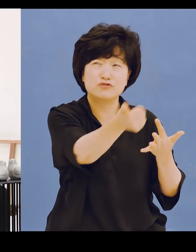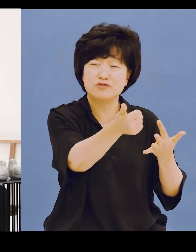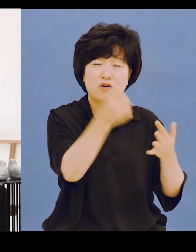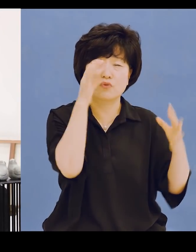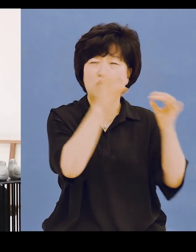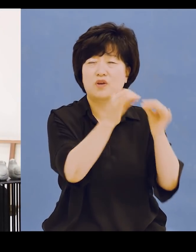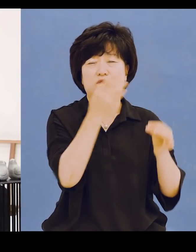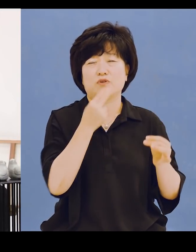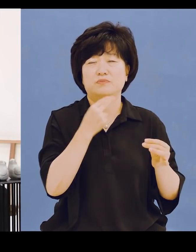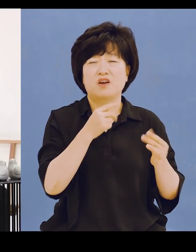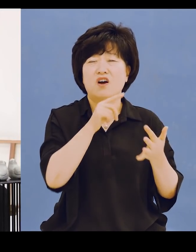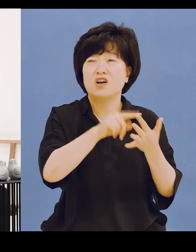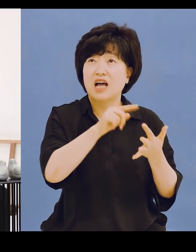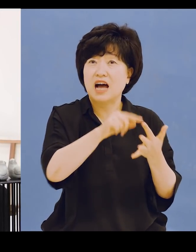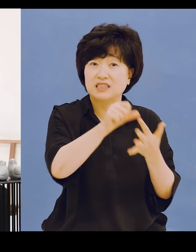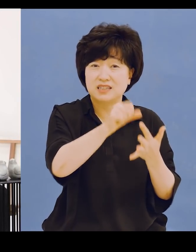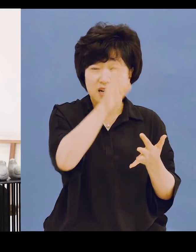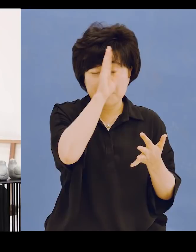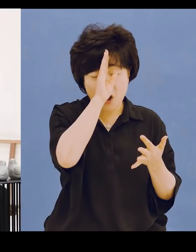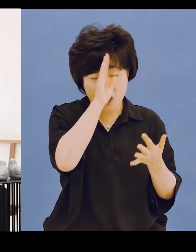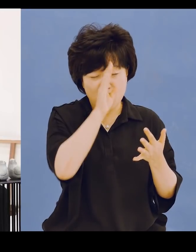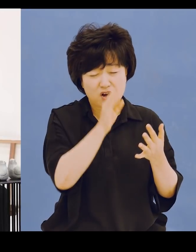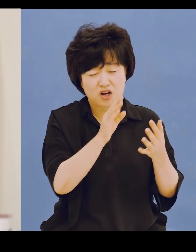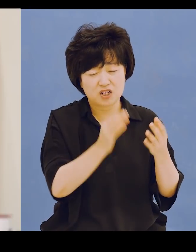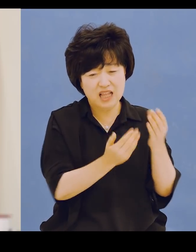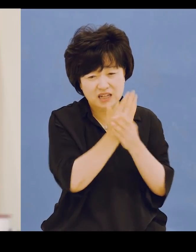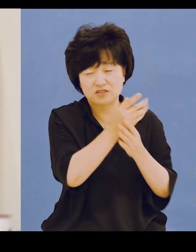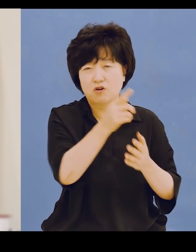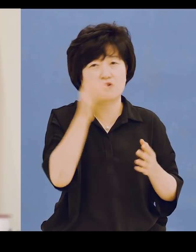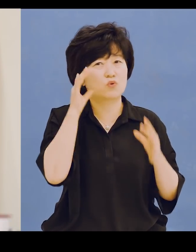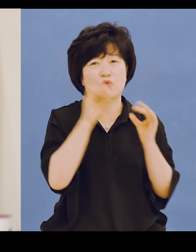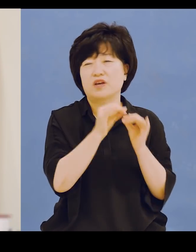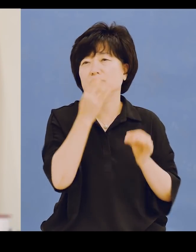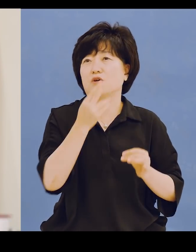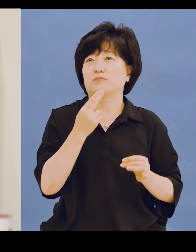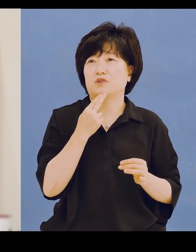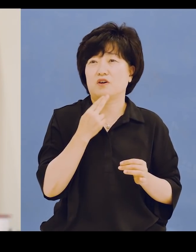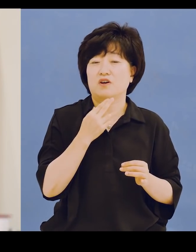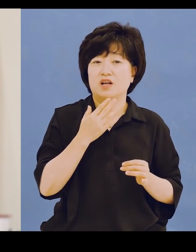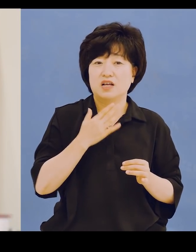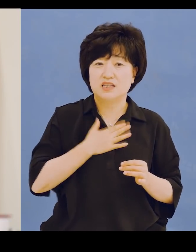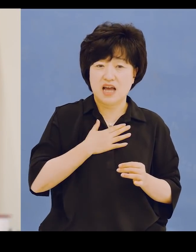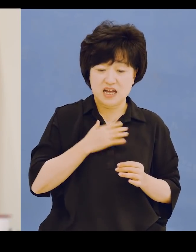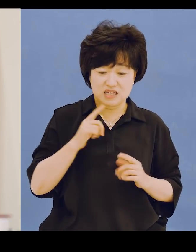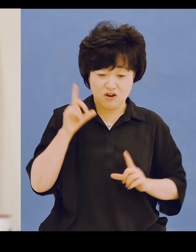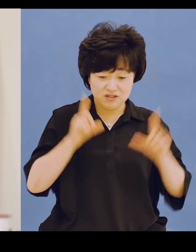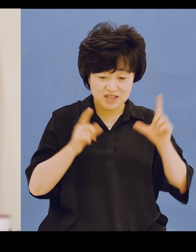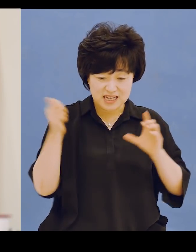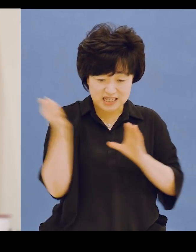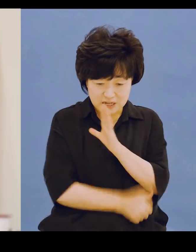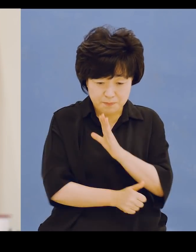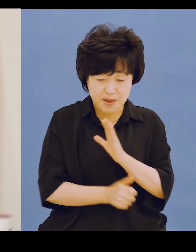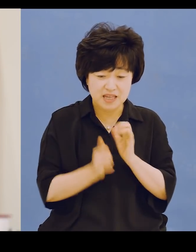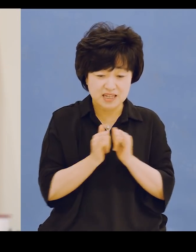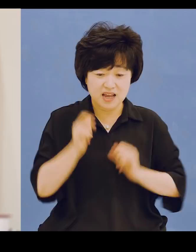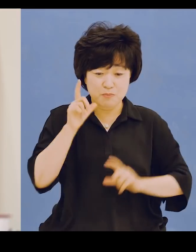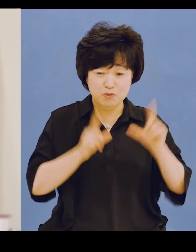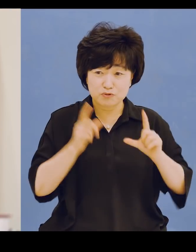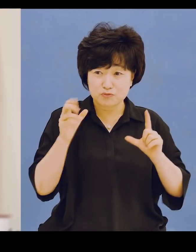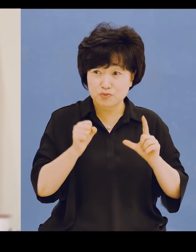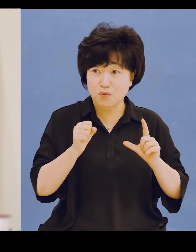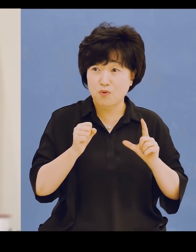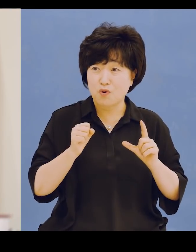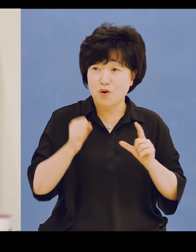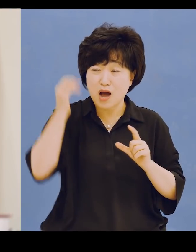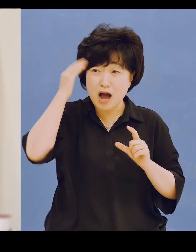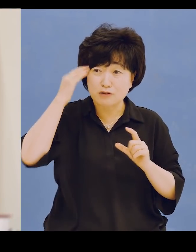없고 정신박약자로 평생을 사는 걸 동의할 수 없고 또 내가 이런 모습으로 한국 돌아가는 거 기쁘지 않지